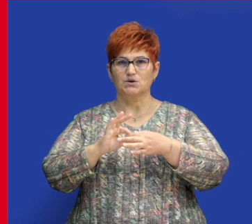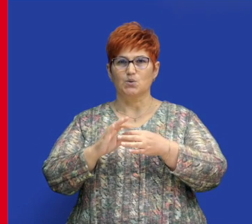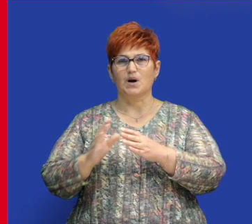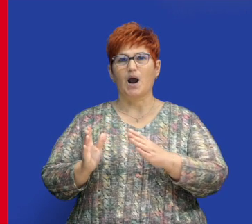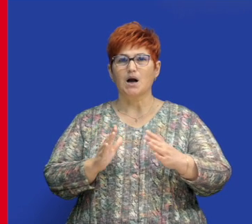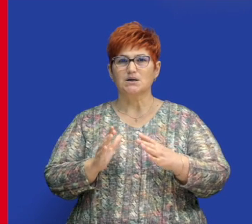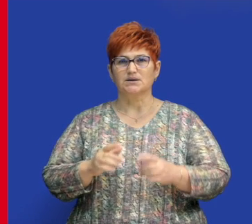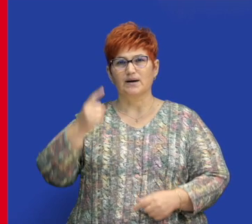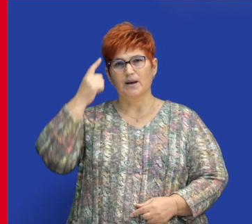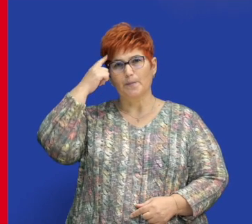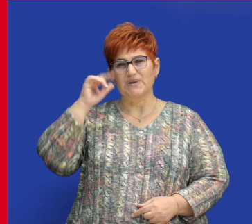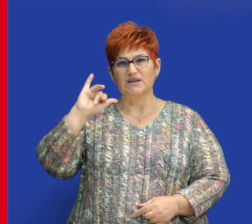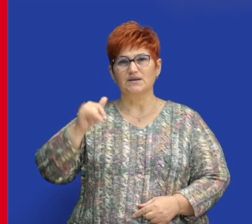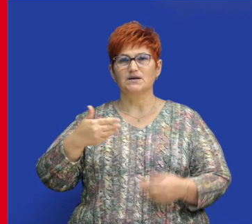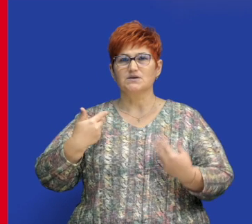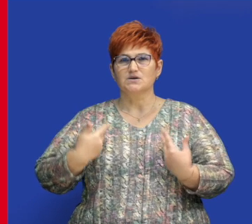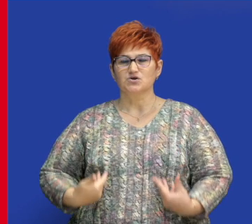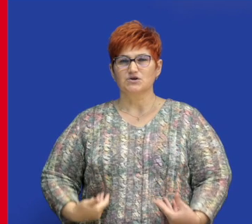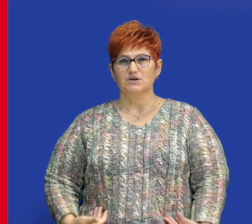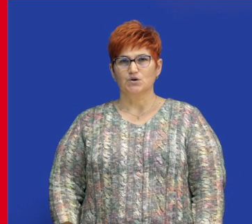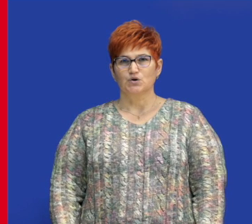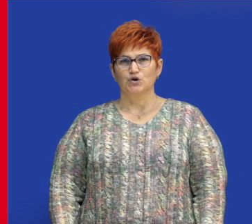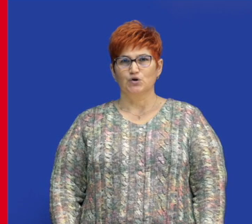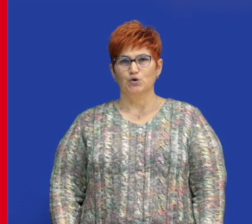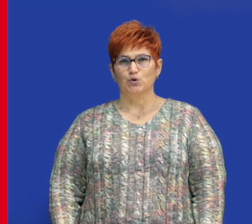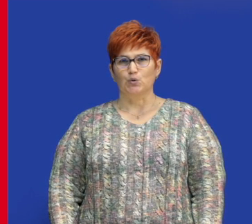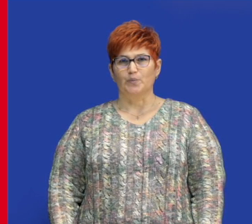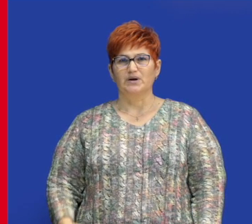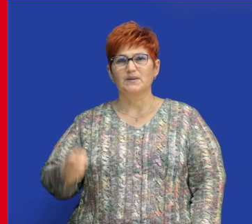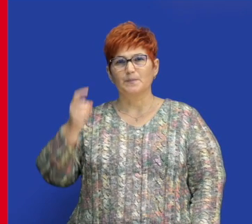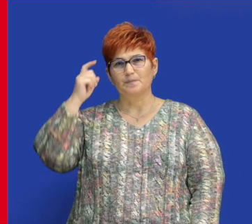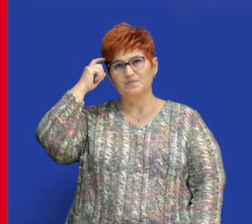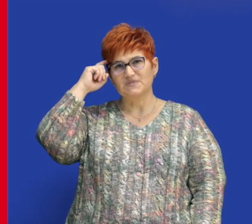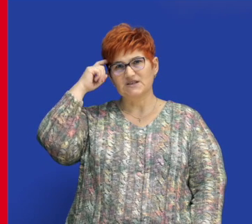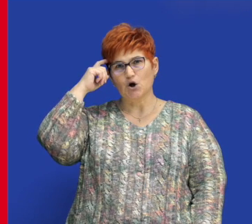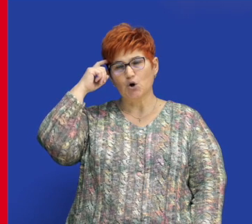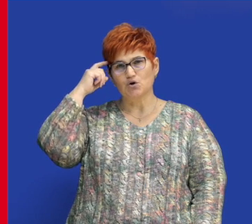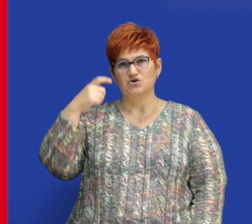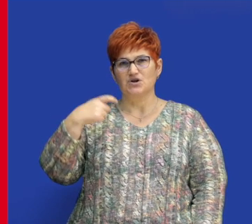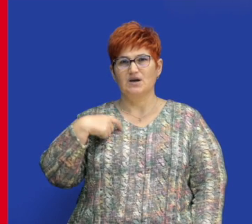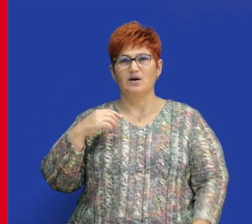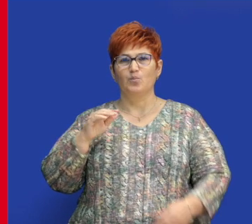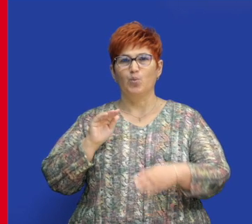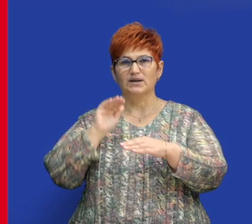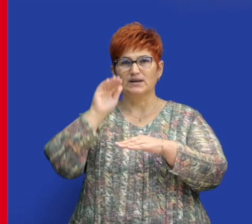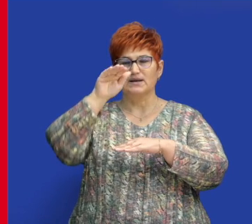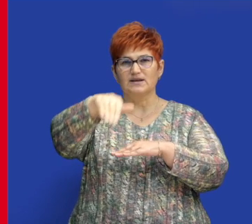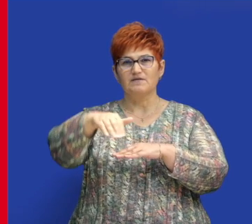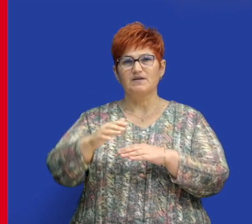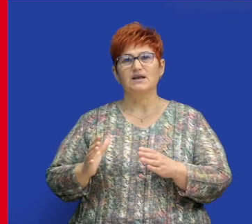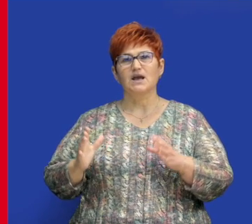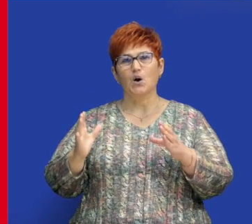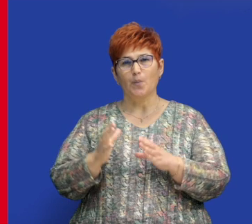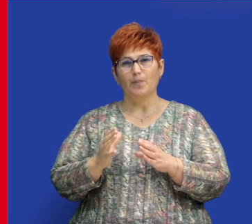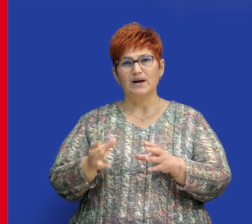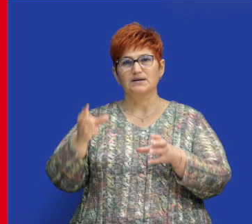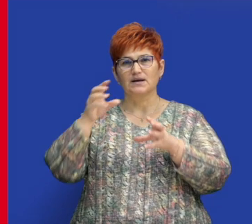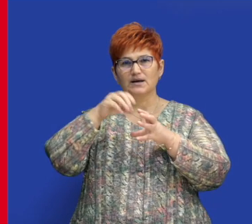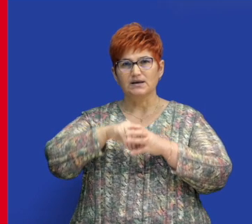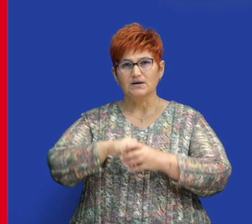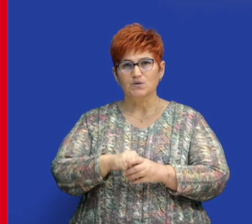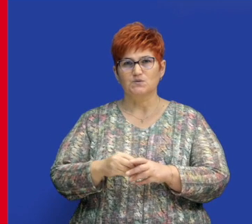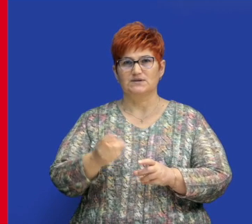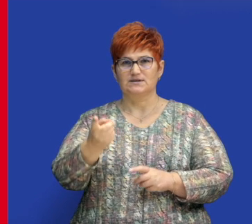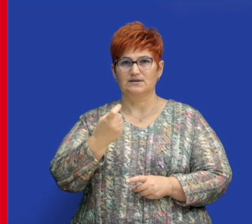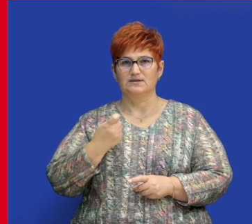Míg a franciát anyanyelvén Monsieur, Madame. Az üzleti életben a pontosságot elvárják. Szeretik előre